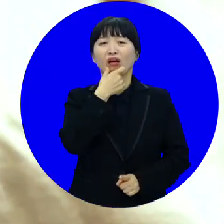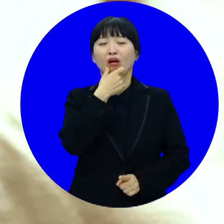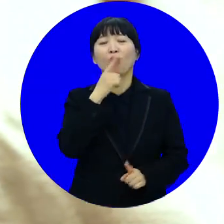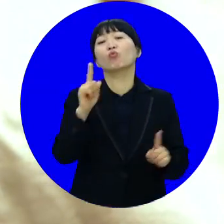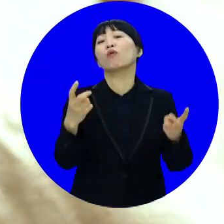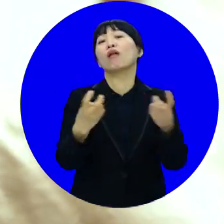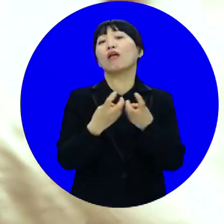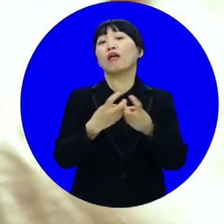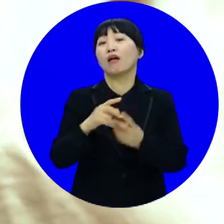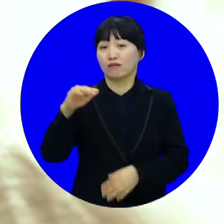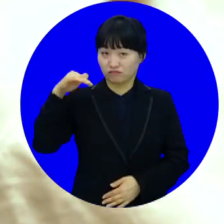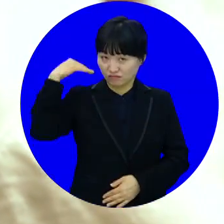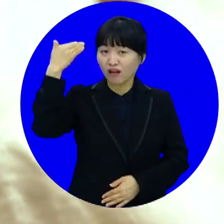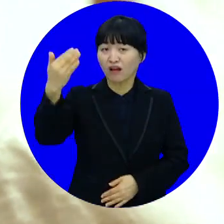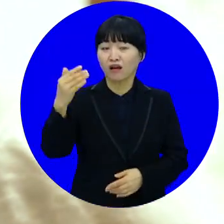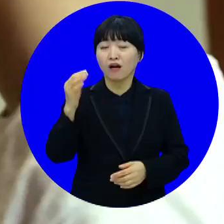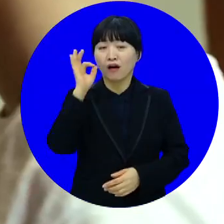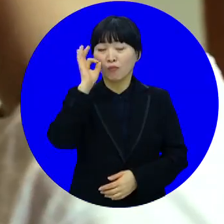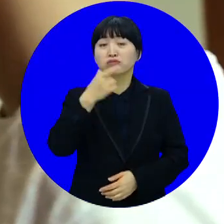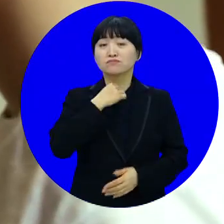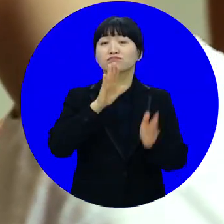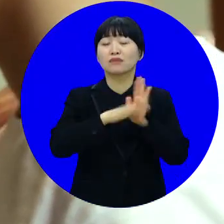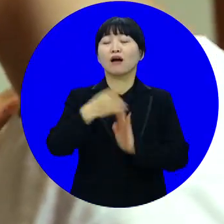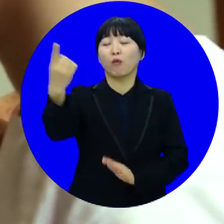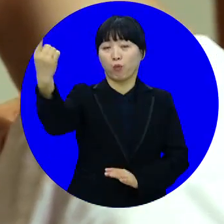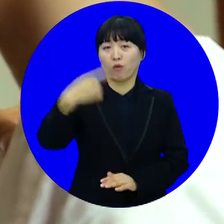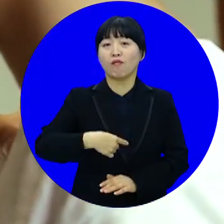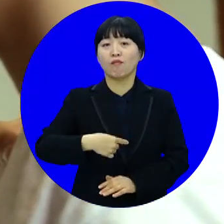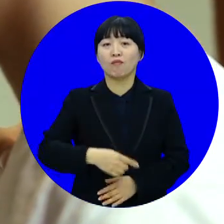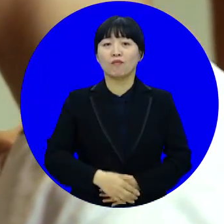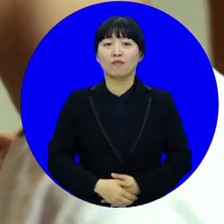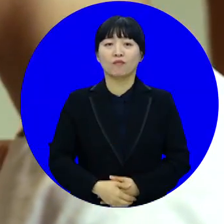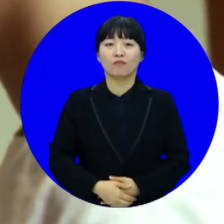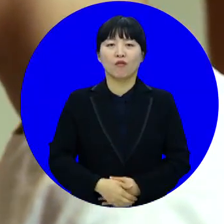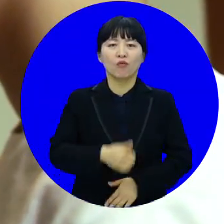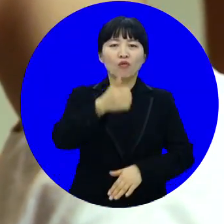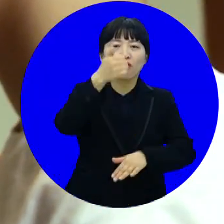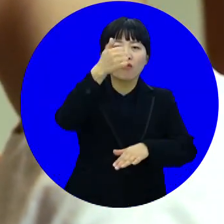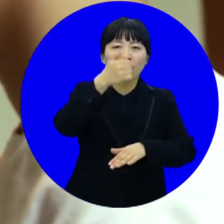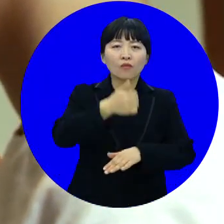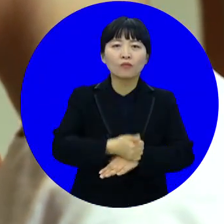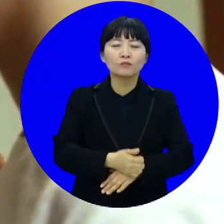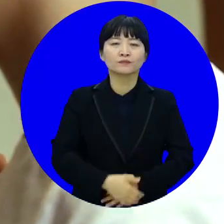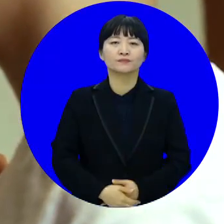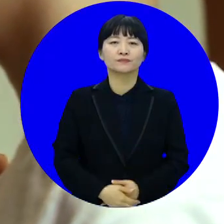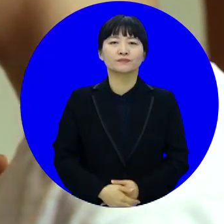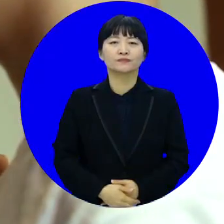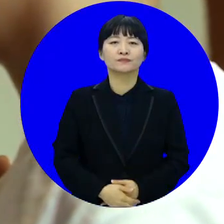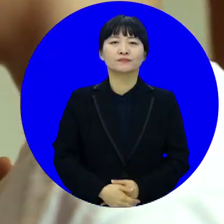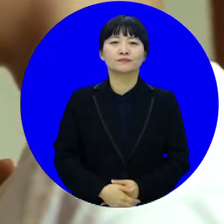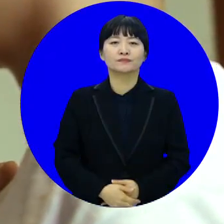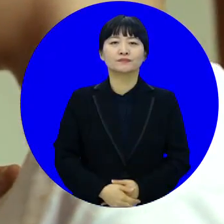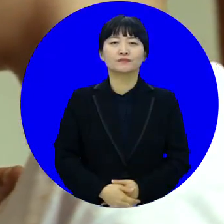싫다잖아. 어떡하라고. 다음에 애가 보고 싶을 때 봐. 몰라, 끊어.